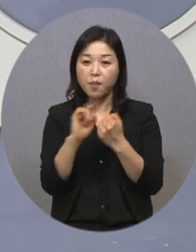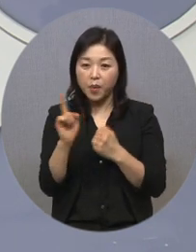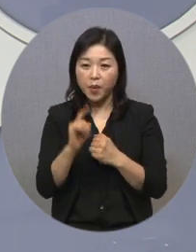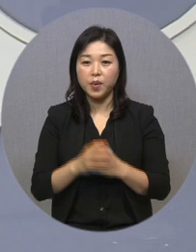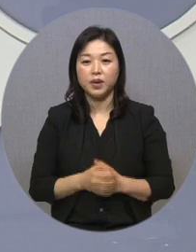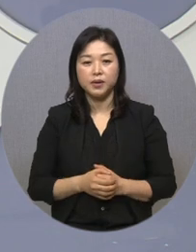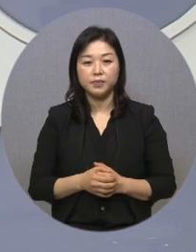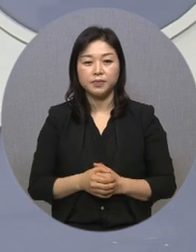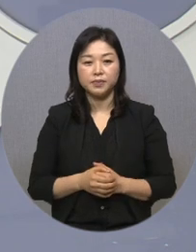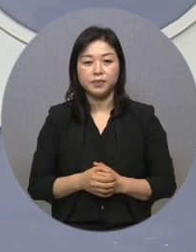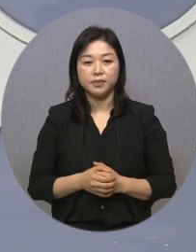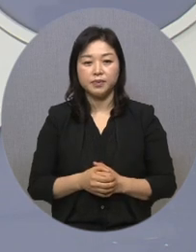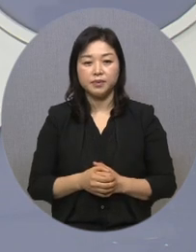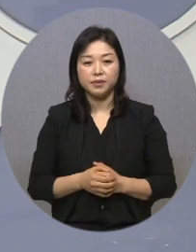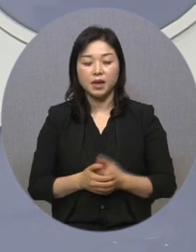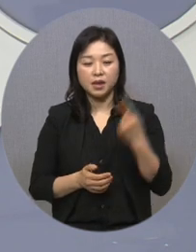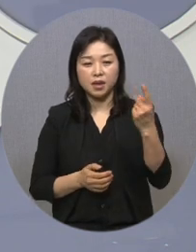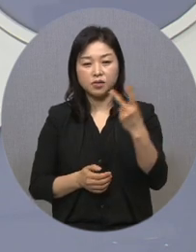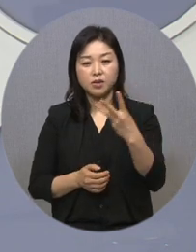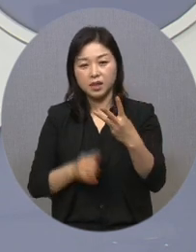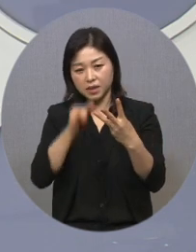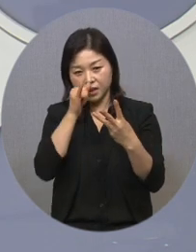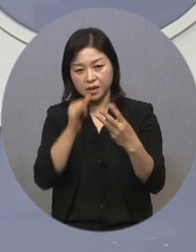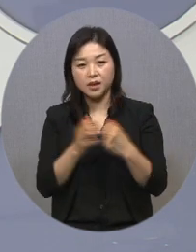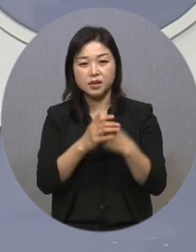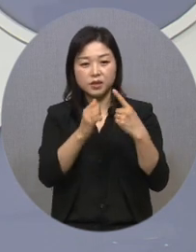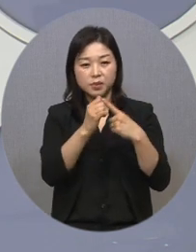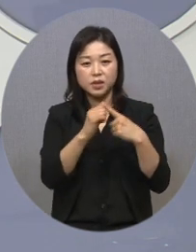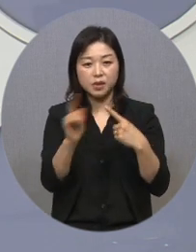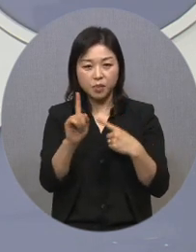아까 말씀을 드릴 수 있을 것 같은데요. 첫 번째로는